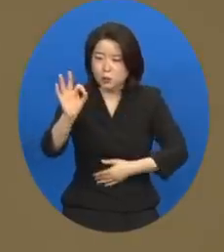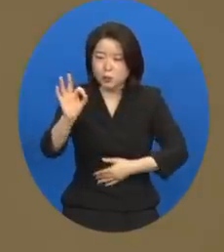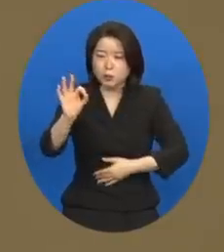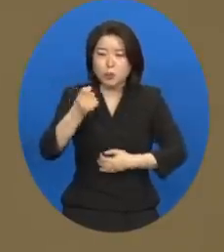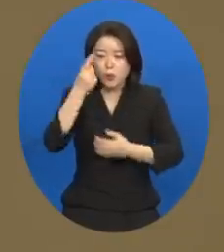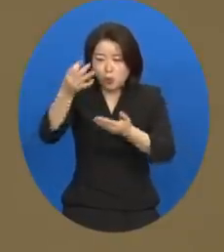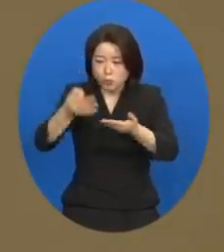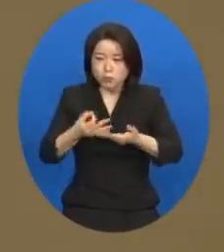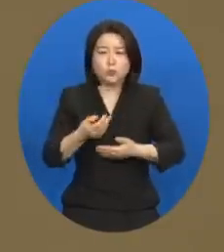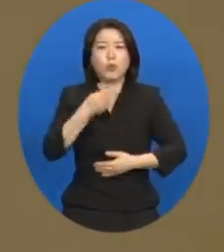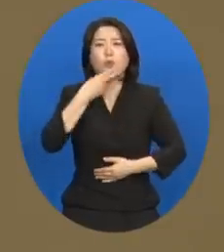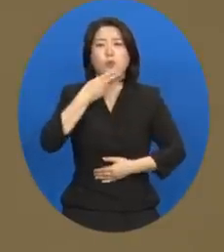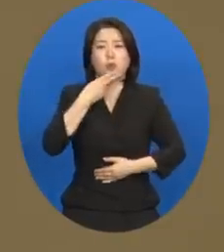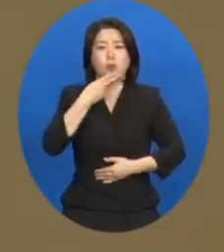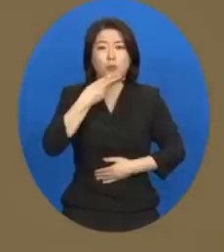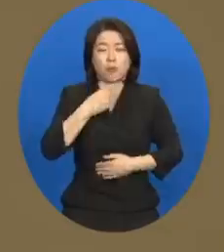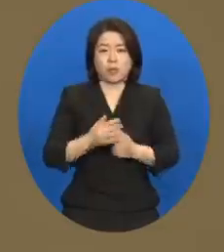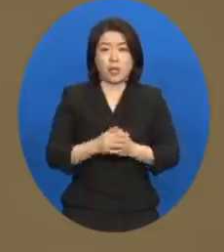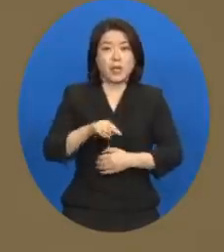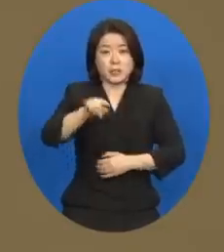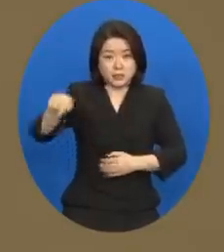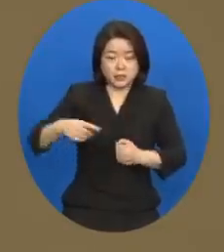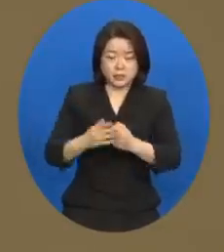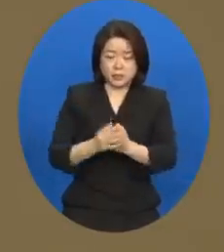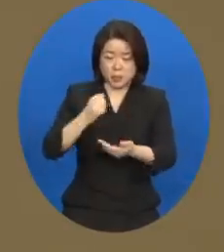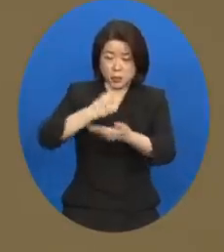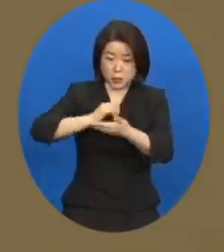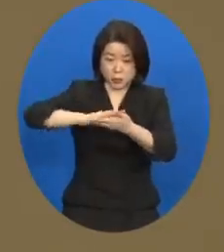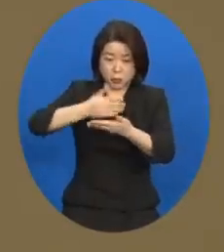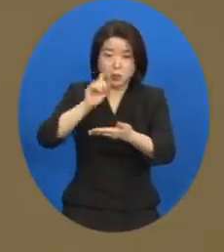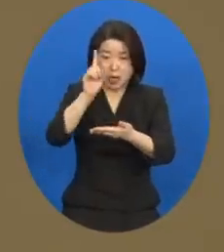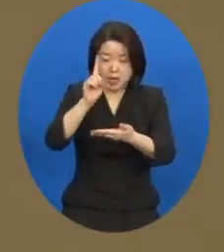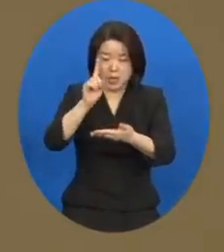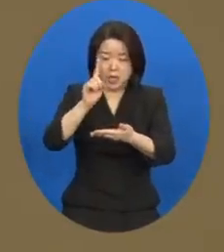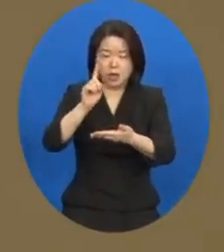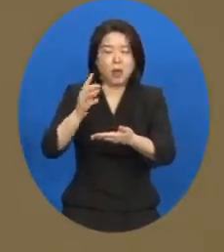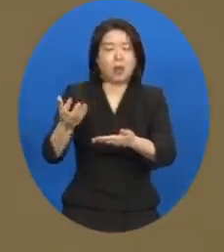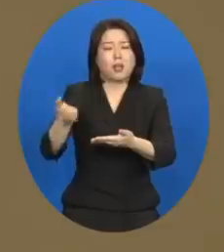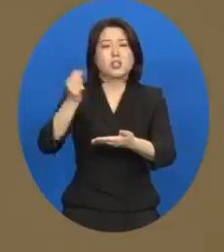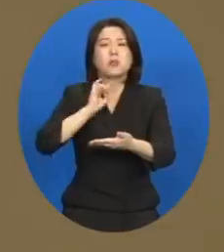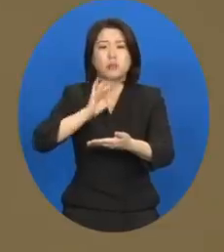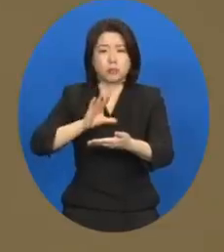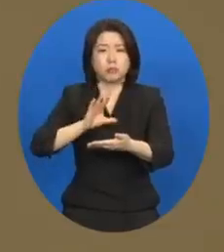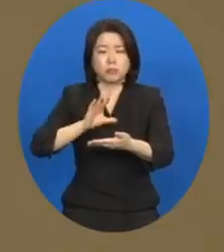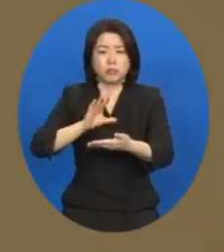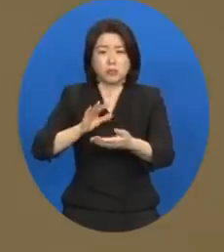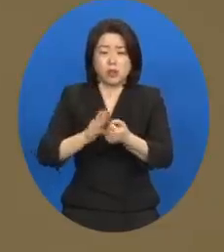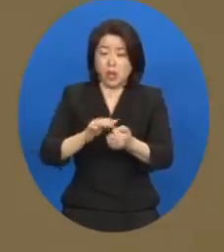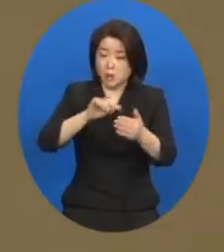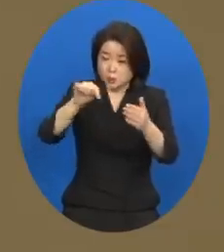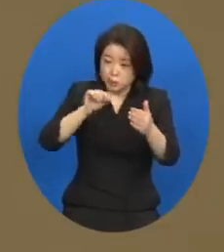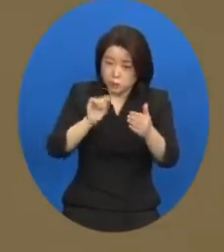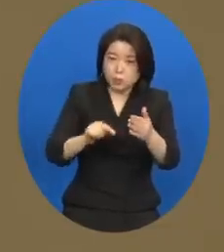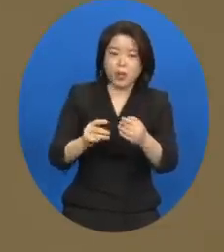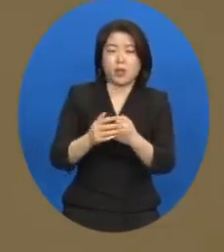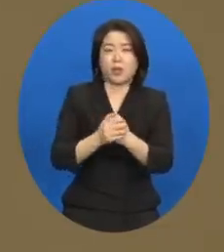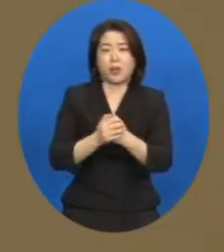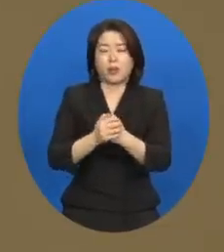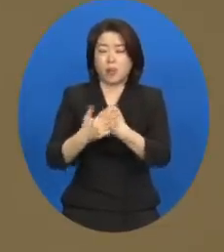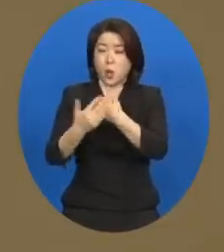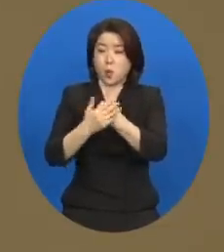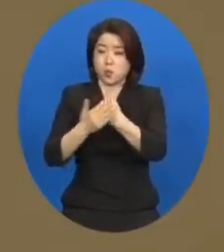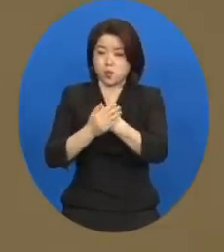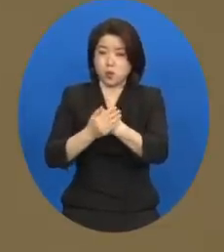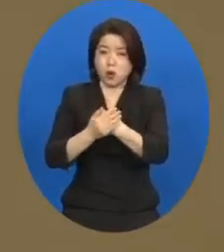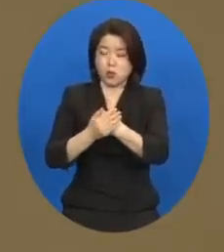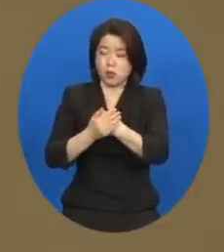데가 없습니다. 그들은 그저 통장 하나, 계좌번호 하나 가지고 있는 거예요. 거기에